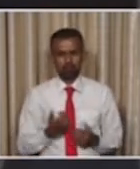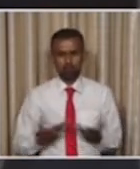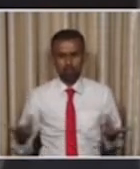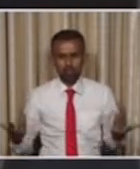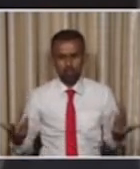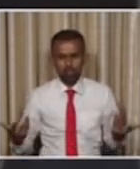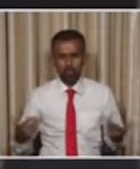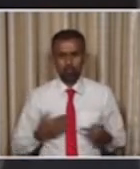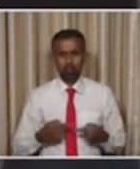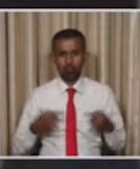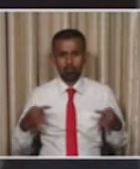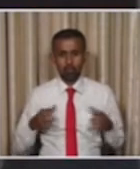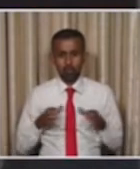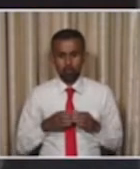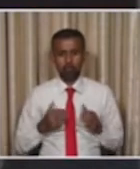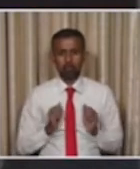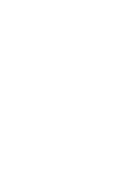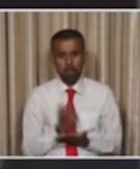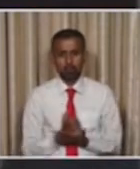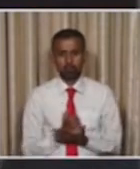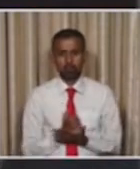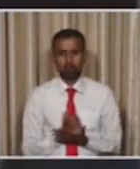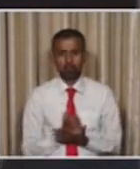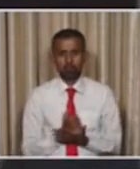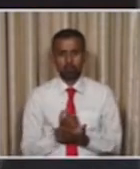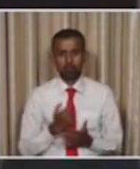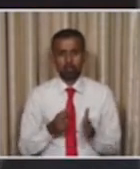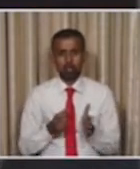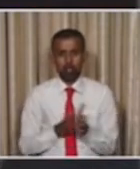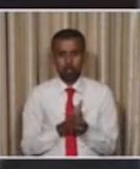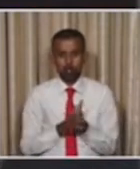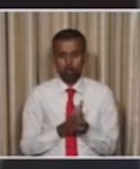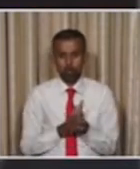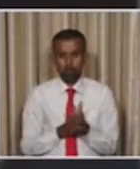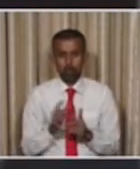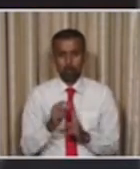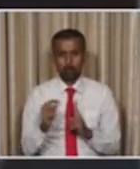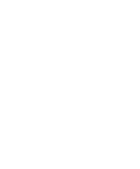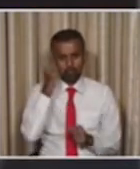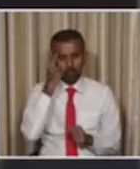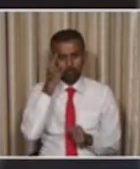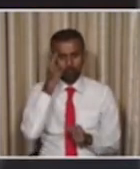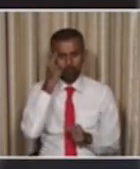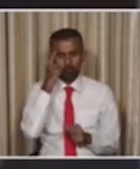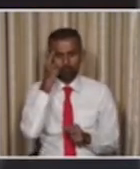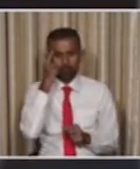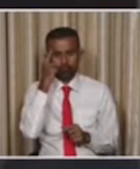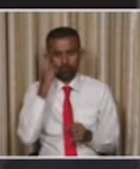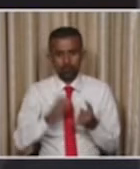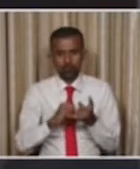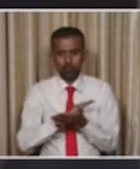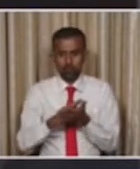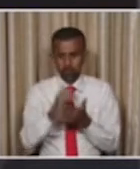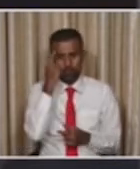මම විපක්ෂයේ ඉඳලා මේ කාර්යභාරය කරන්නේ බොහොම අමාරු. මගේ කාර්යක සභාවේ ඉන්න කාර්යක සභා මන්ත්‍රීවරුන් දන්නවා ඒක. මං හිතන්නේ ශ්‍රහාන්